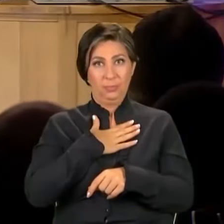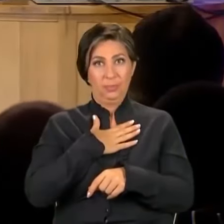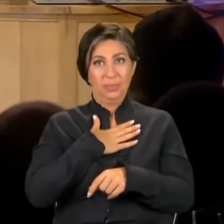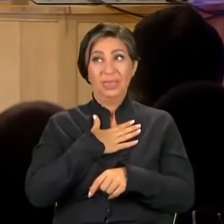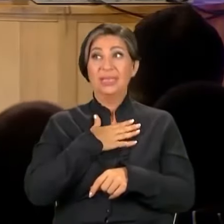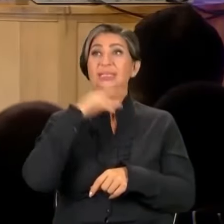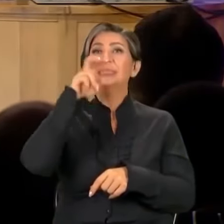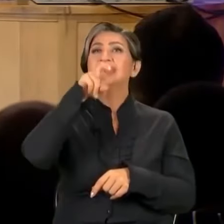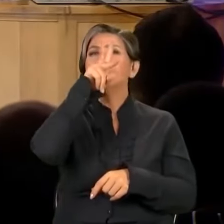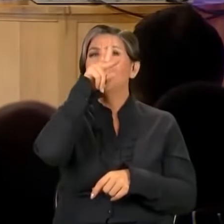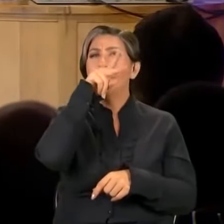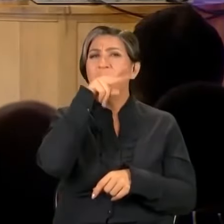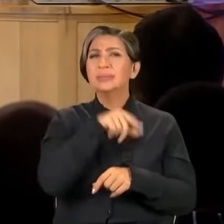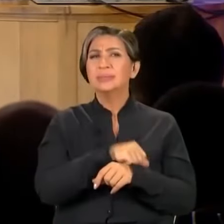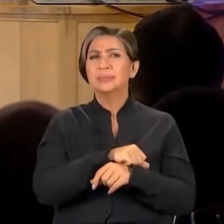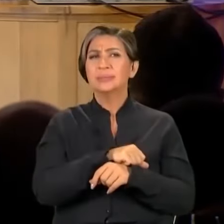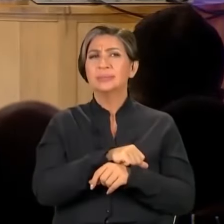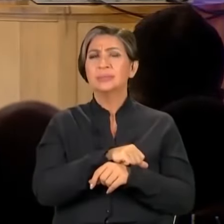8 Mart